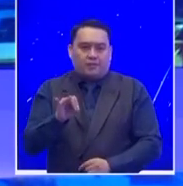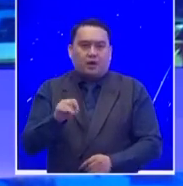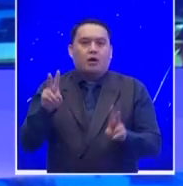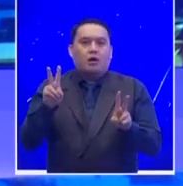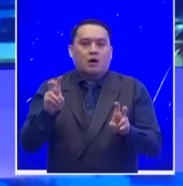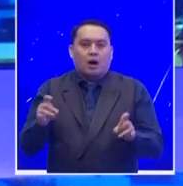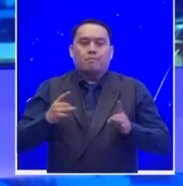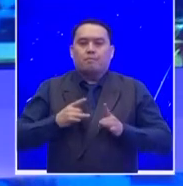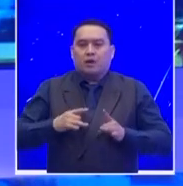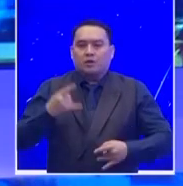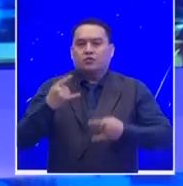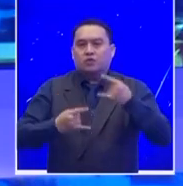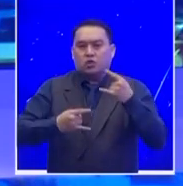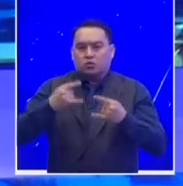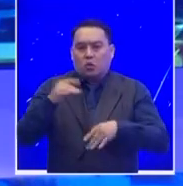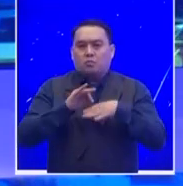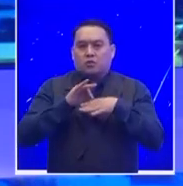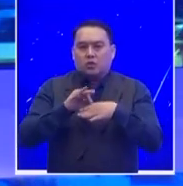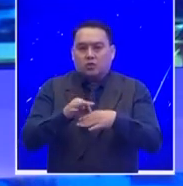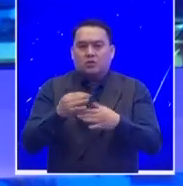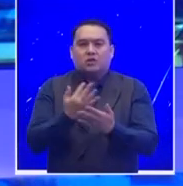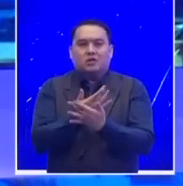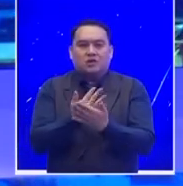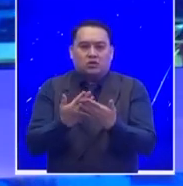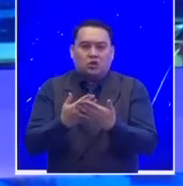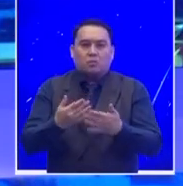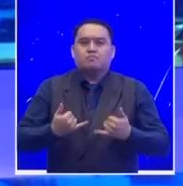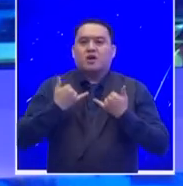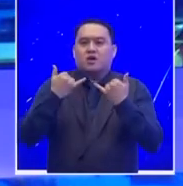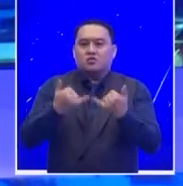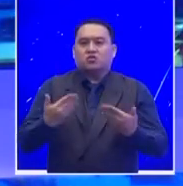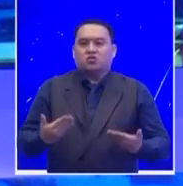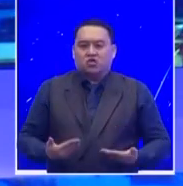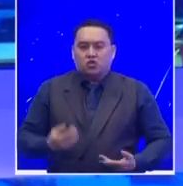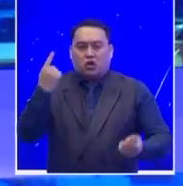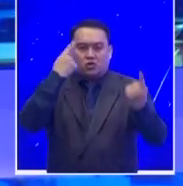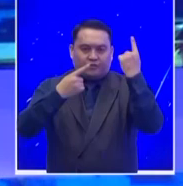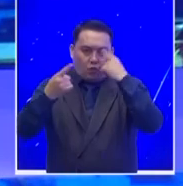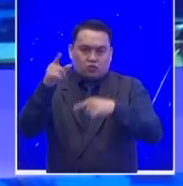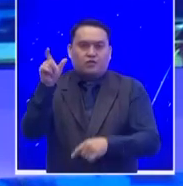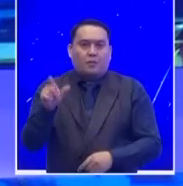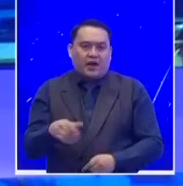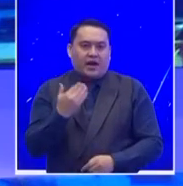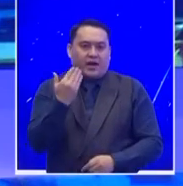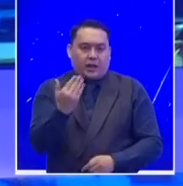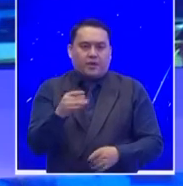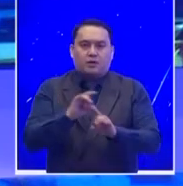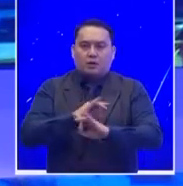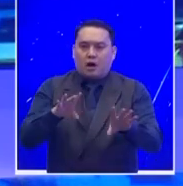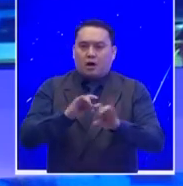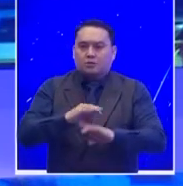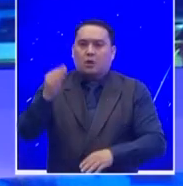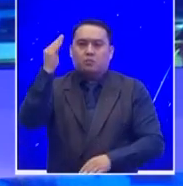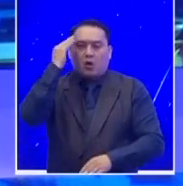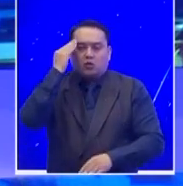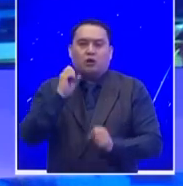рамках юбилея поэта на телеканале ЖТСУ выходит ряд сюжетов, посвященных жизни и творчеству поэта. В этот раз мы расскажем о таланте